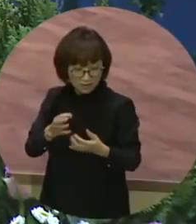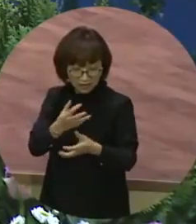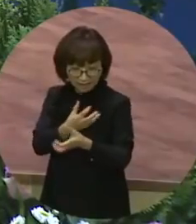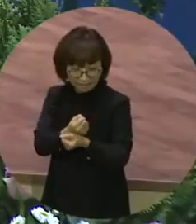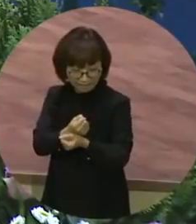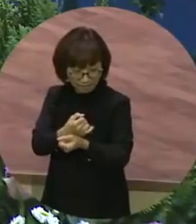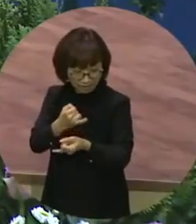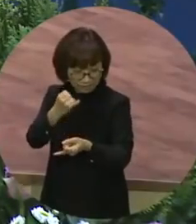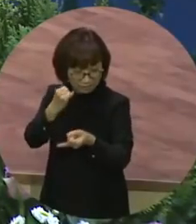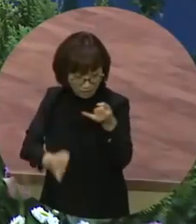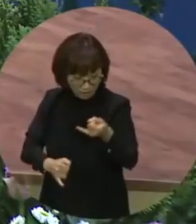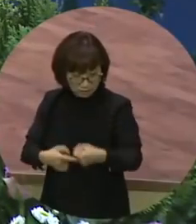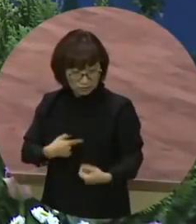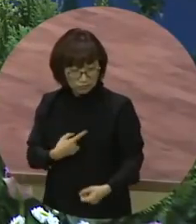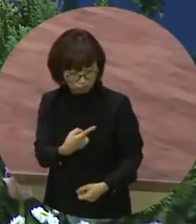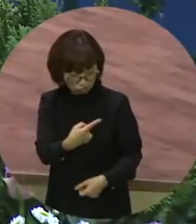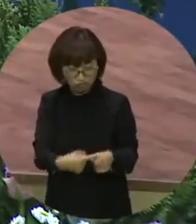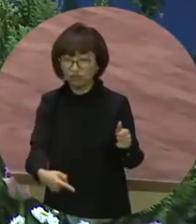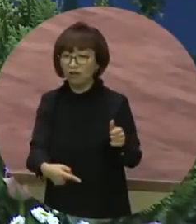당시에 그런 계약법이었어요.